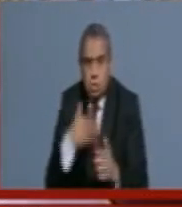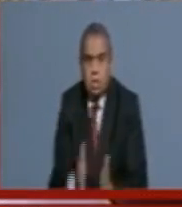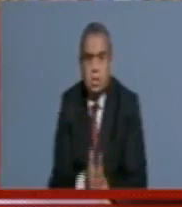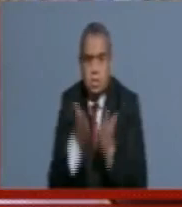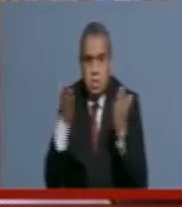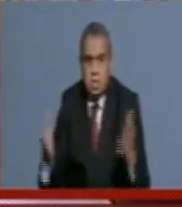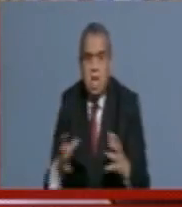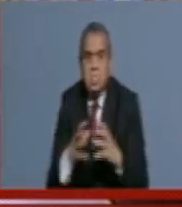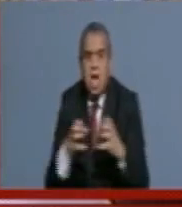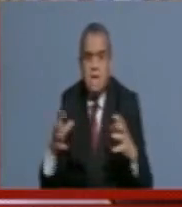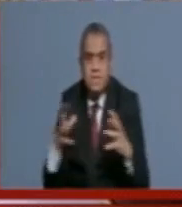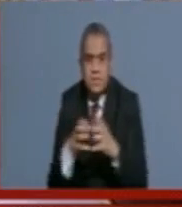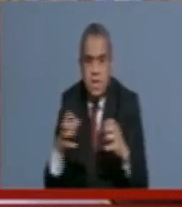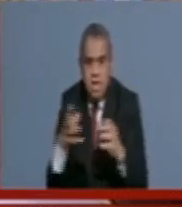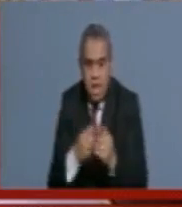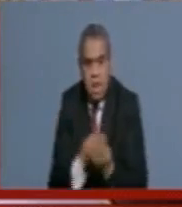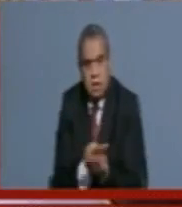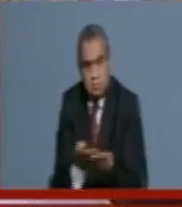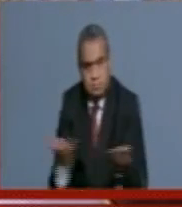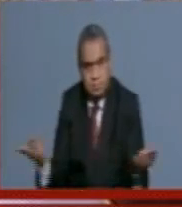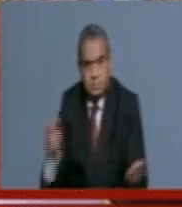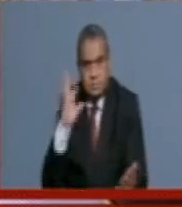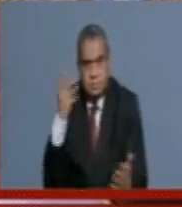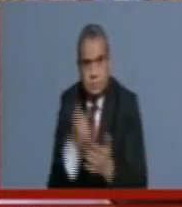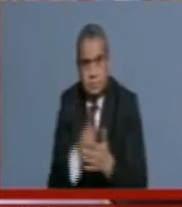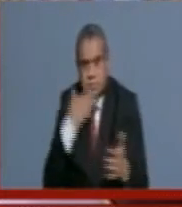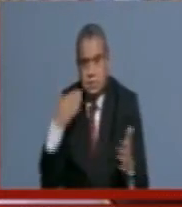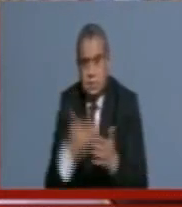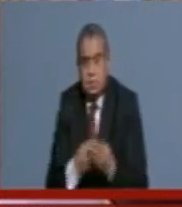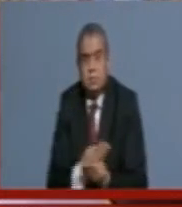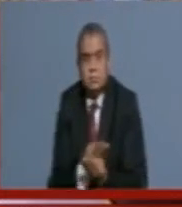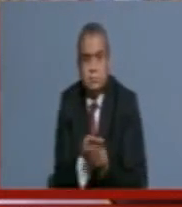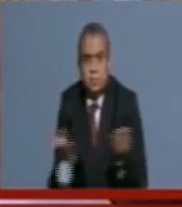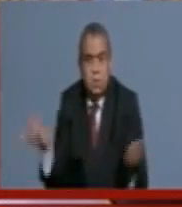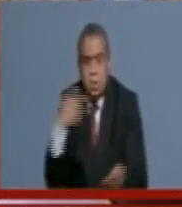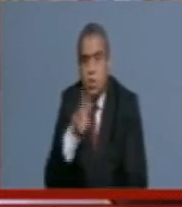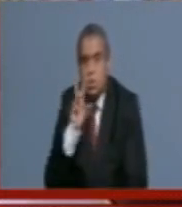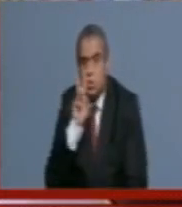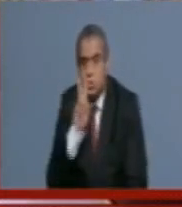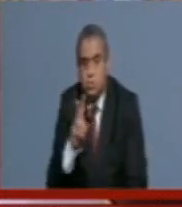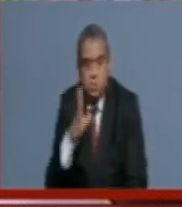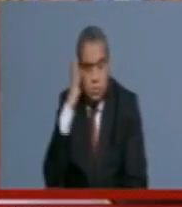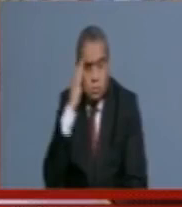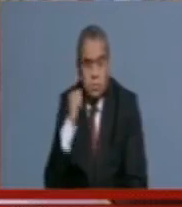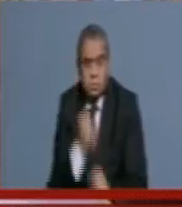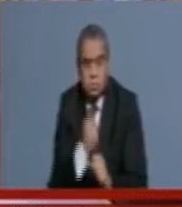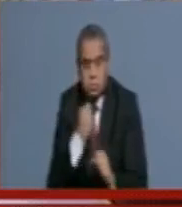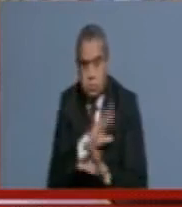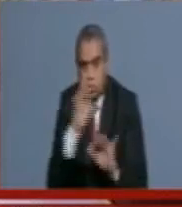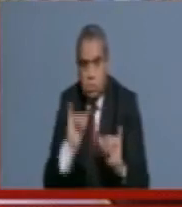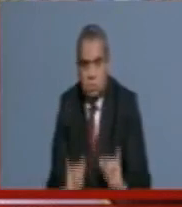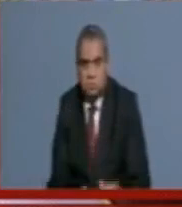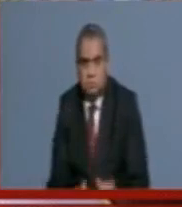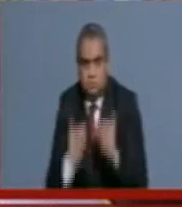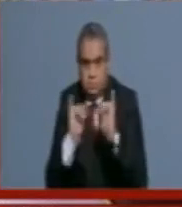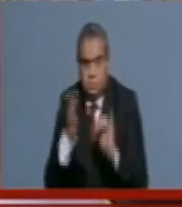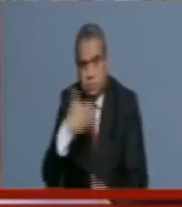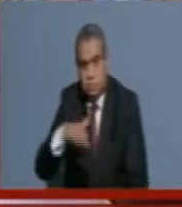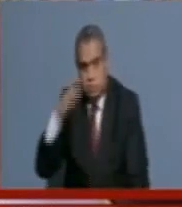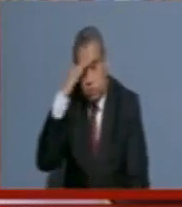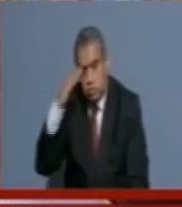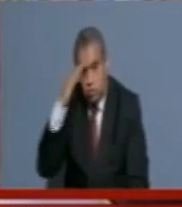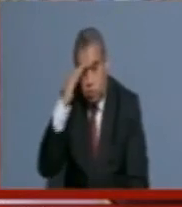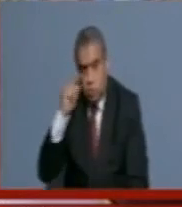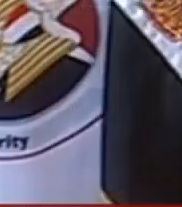التفاصيل، عشان زي ما قلت في البدايه احنا عايزين ننقل صوره صحيحه عن عمل وجهد مبني. وبشكر حضراتكم تاني